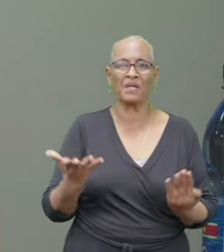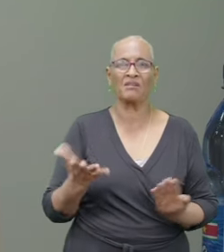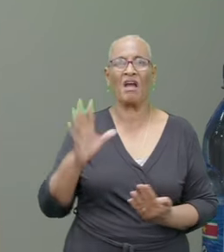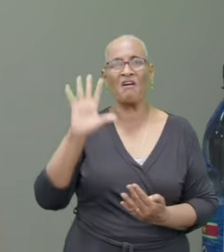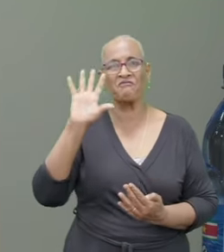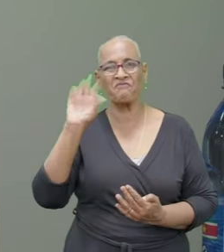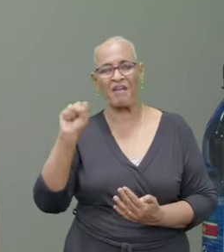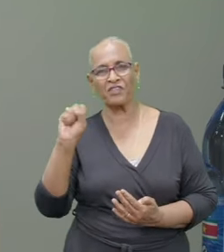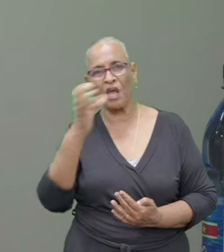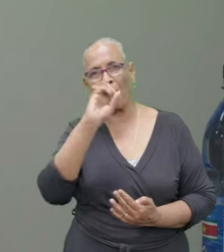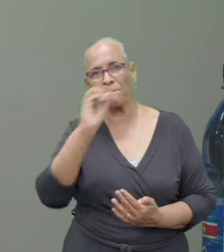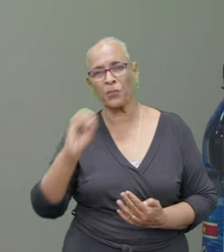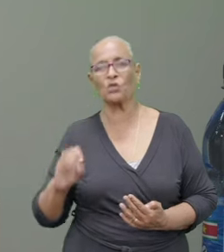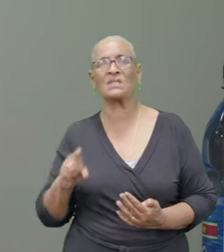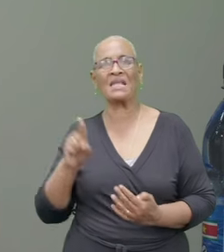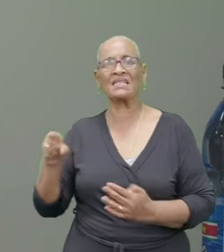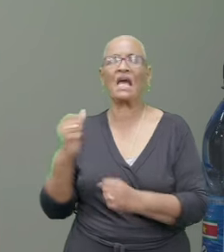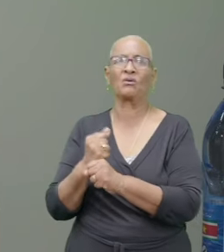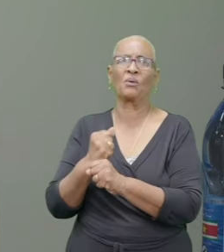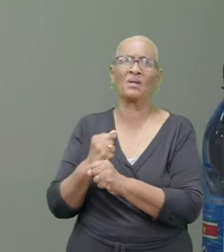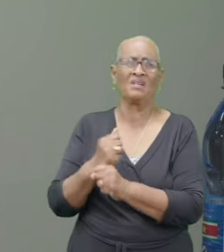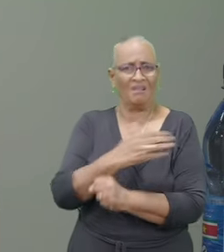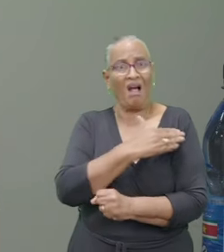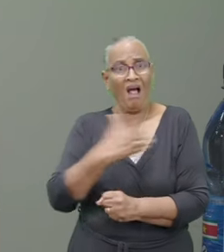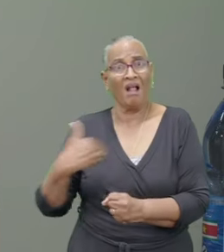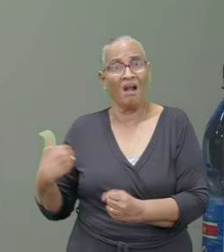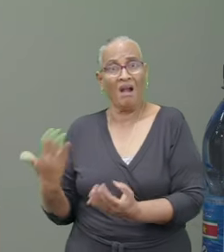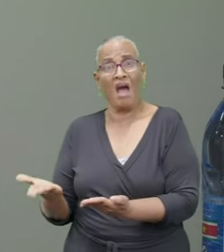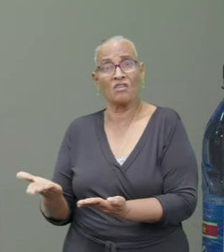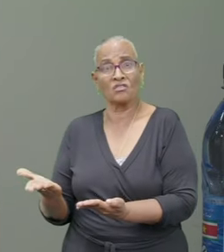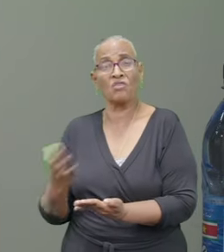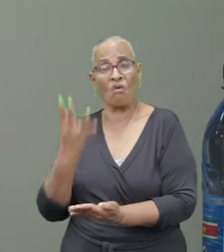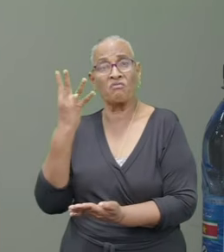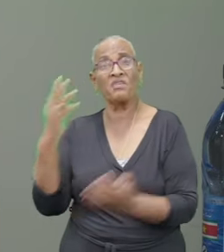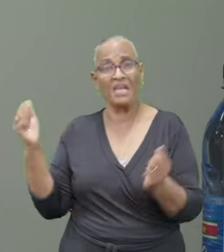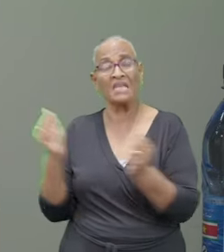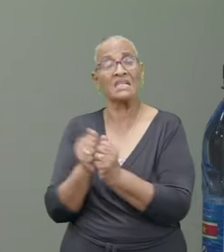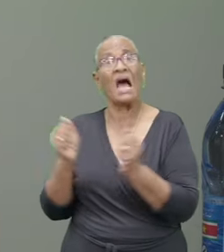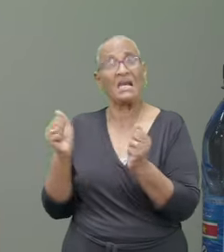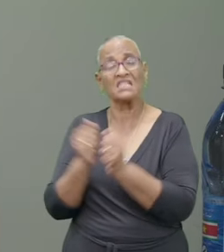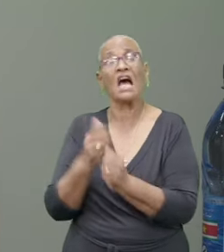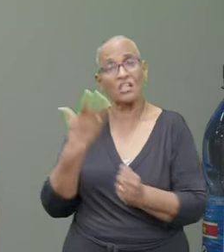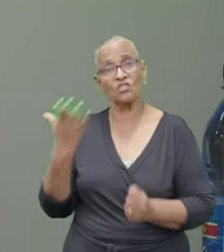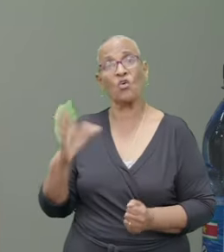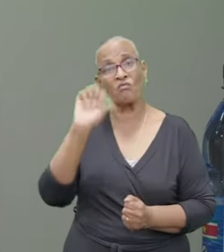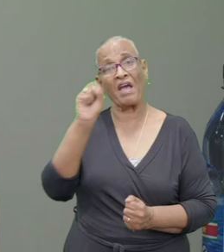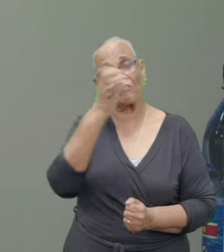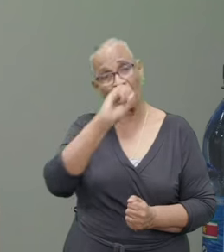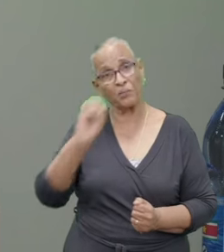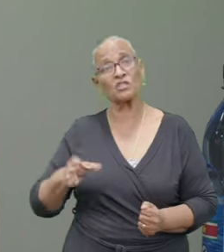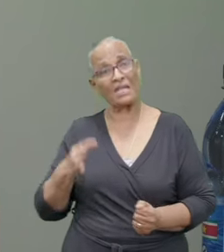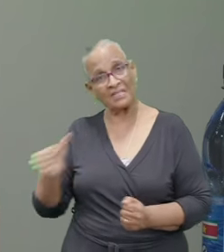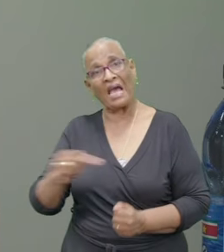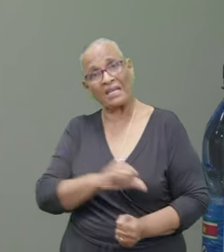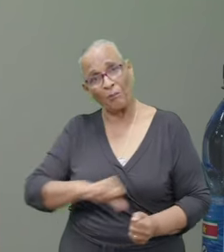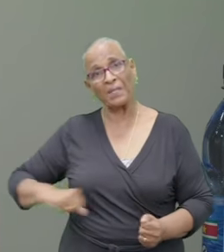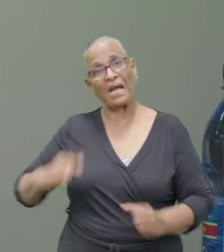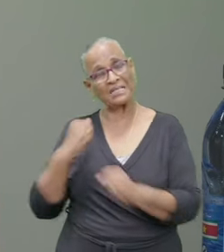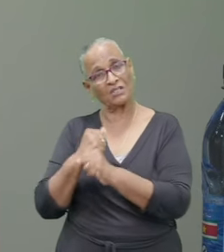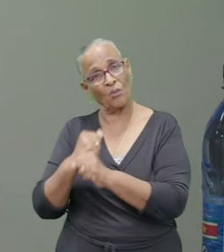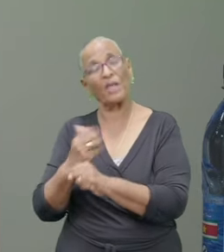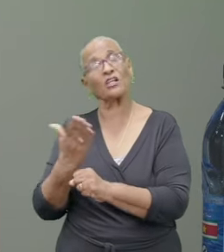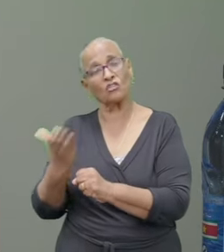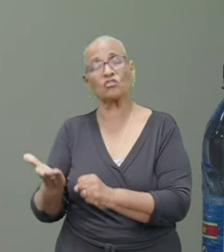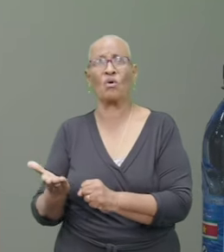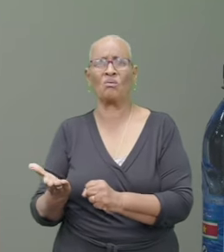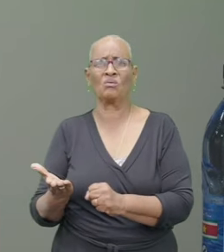50% capaciteit. En dat is al jaren zo, al ruim 4 jaren draaien we op 50% capaciteit. En dat